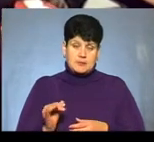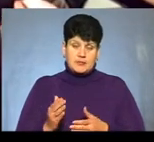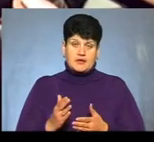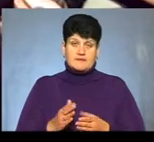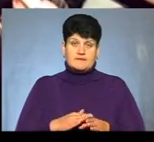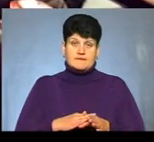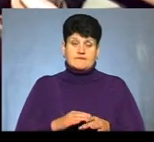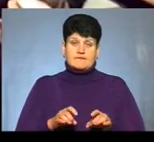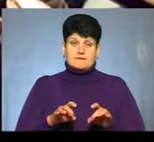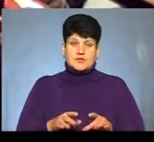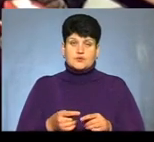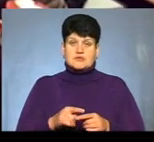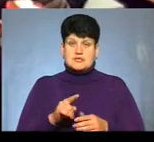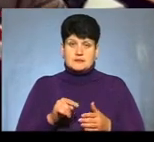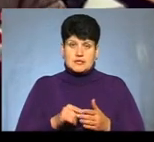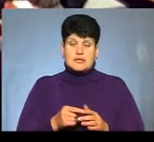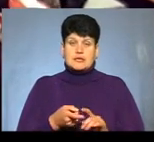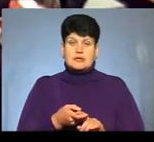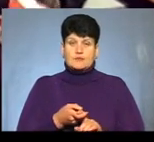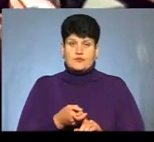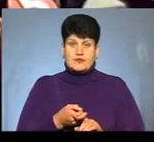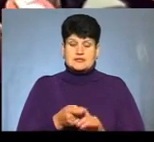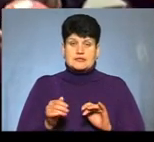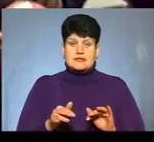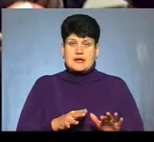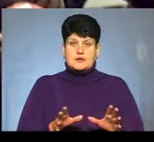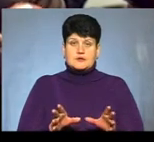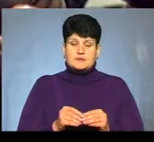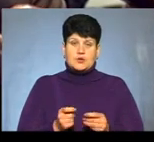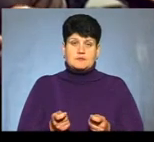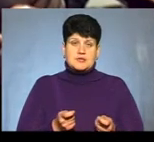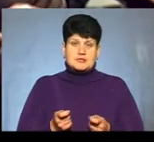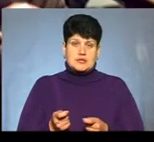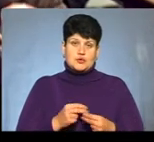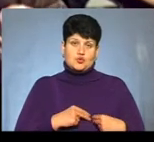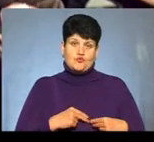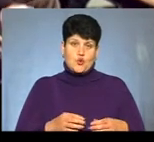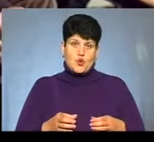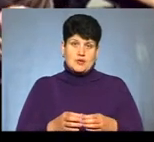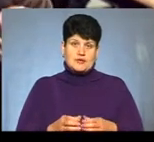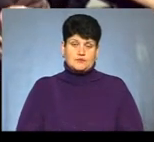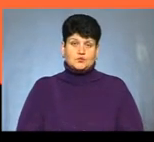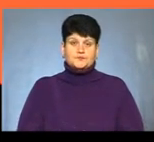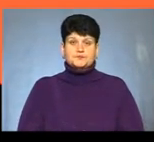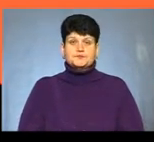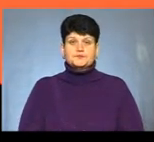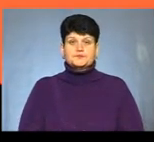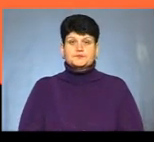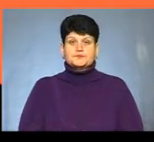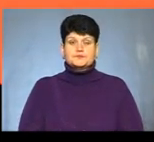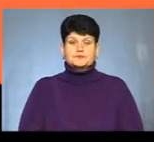би, власне, врегульовував ці питання, які пов'язані з діяльністю спільної адміністрації і трудового колективу.